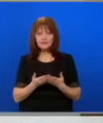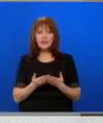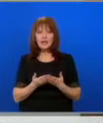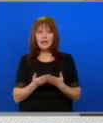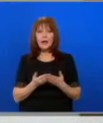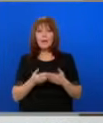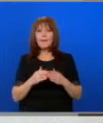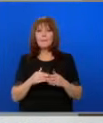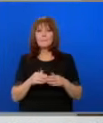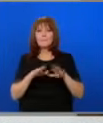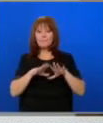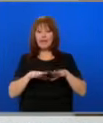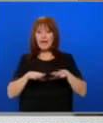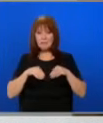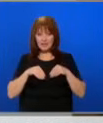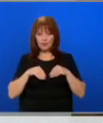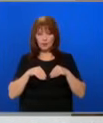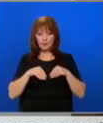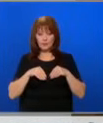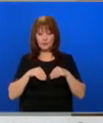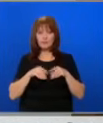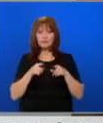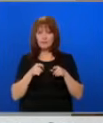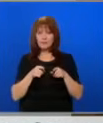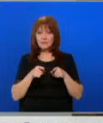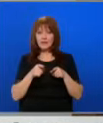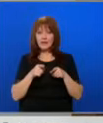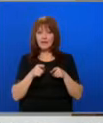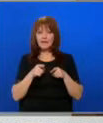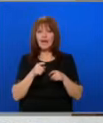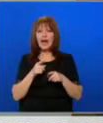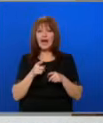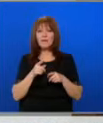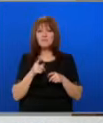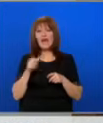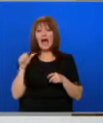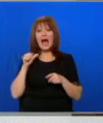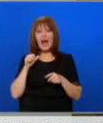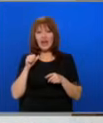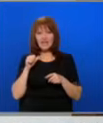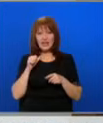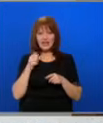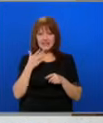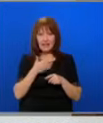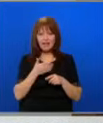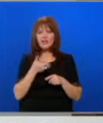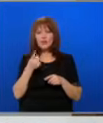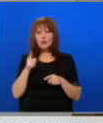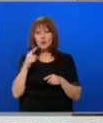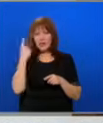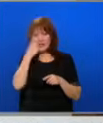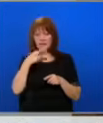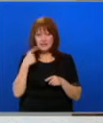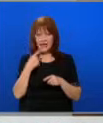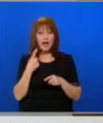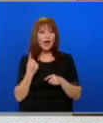Приемането обратно на... т.е. приема, който би трябвало да кажем на сирийци и афганистанци според Австрия, става въпрос за реадмисия, т.е. за лица, които първо